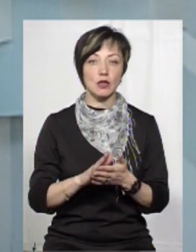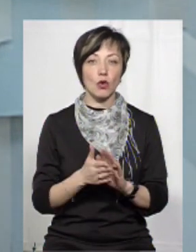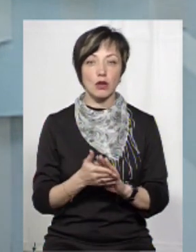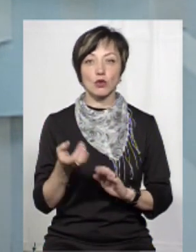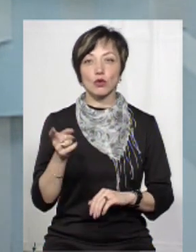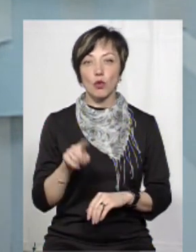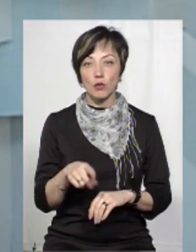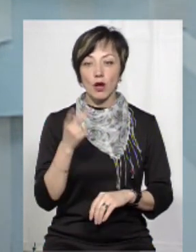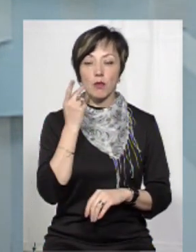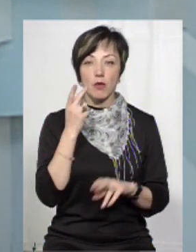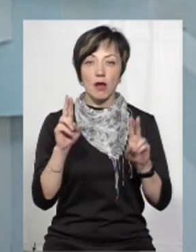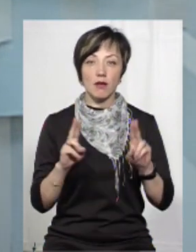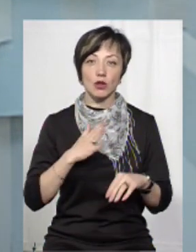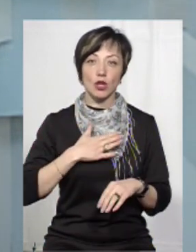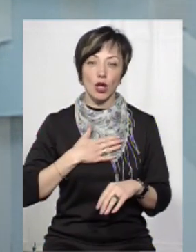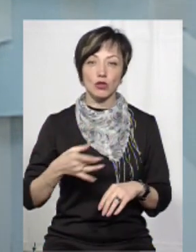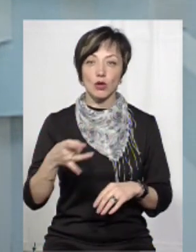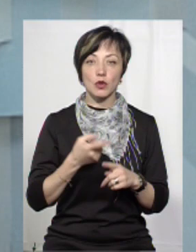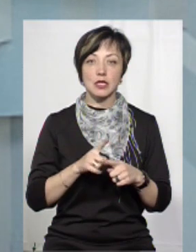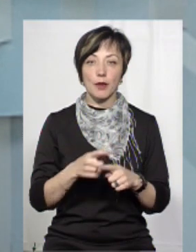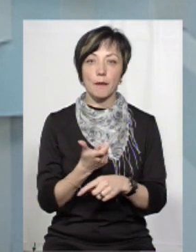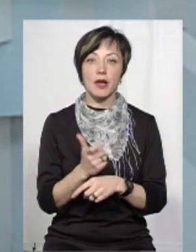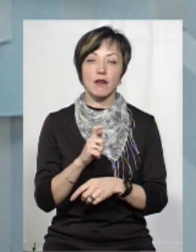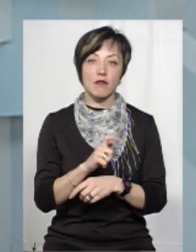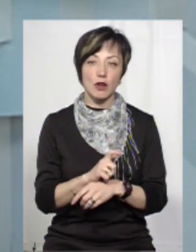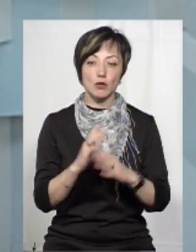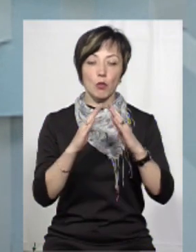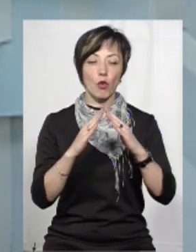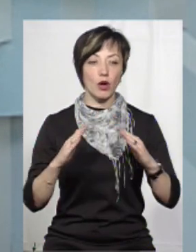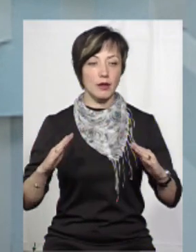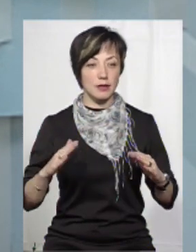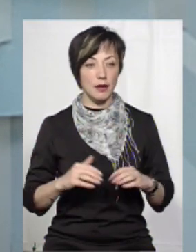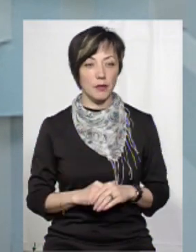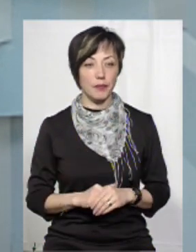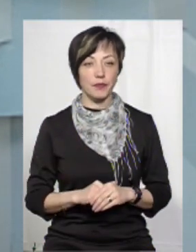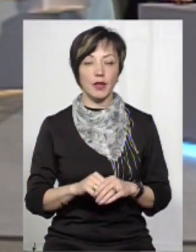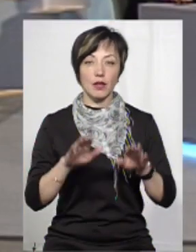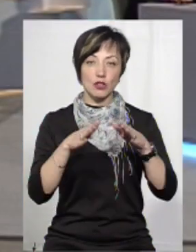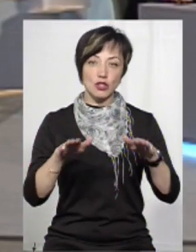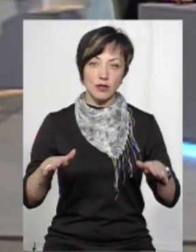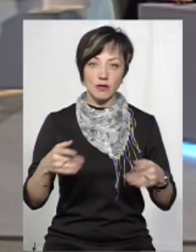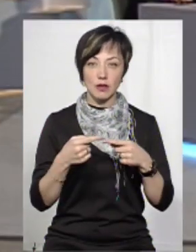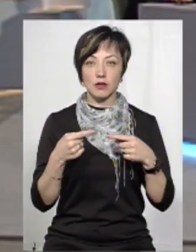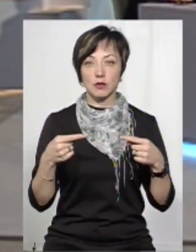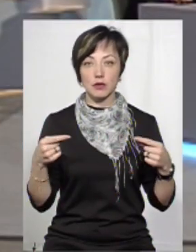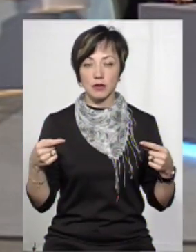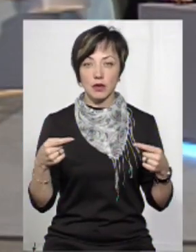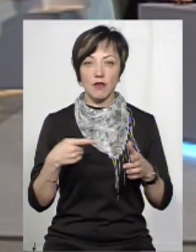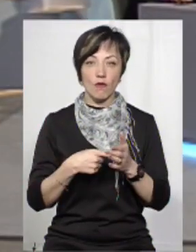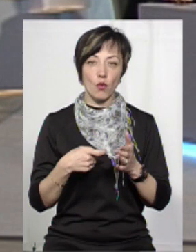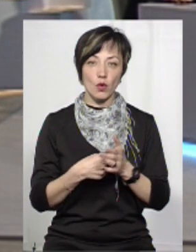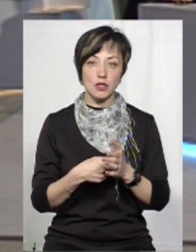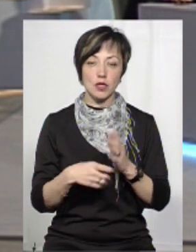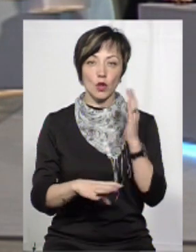ситуації. Тобто, як правило, для нашого регіону це переважно покриття. Шифер, металочерепиця,